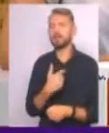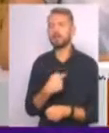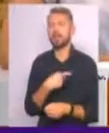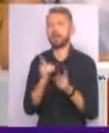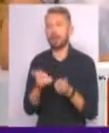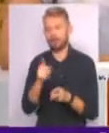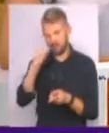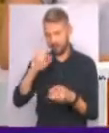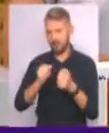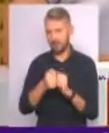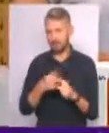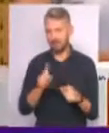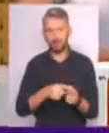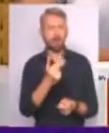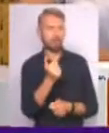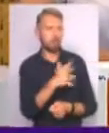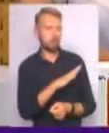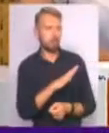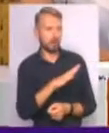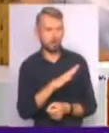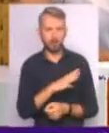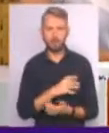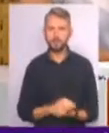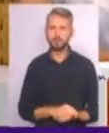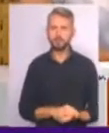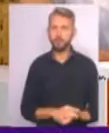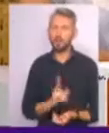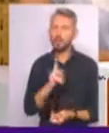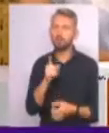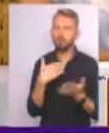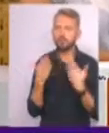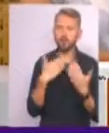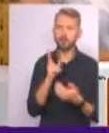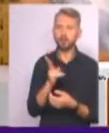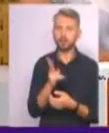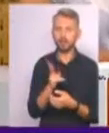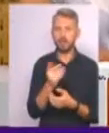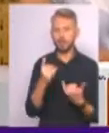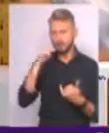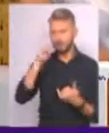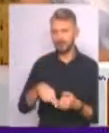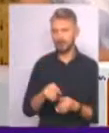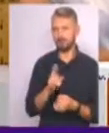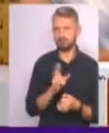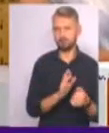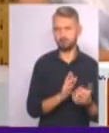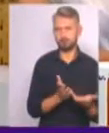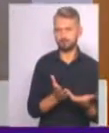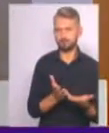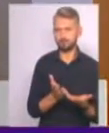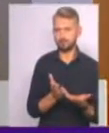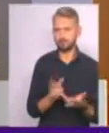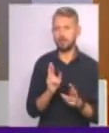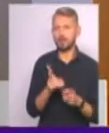Ви пам'ятаєте, да, цю систему, да, отаке було все. Як ви відноситесь до, ми тепер знаємо механізм